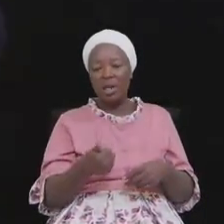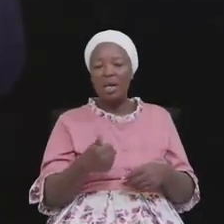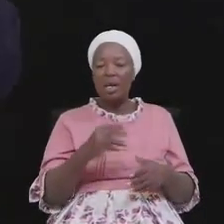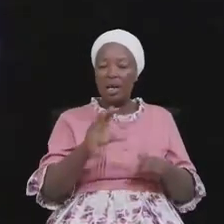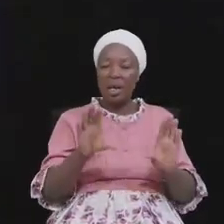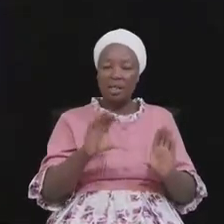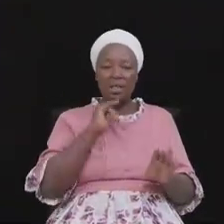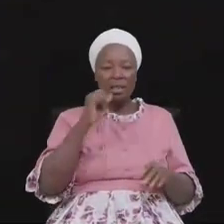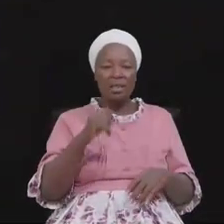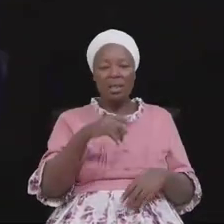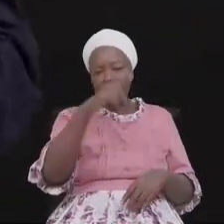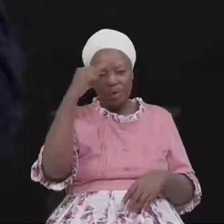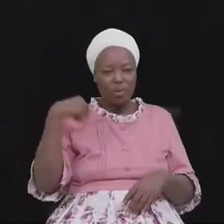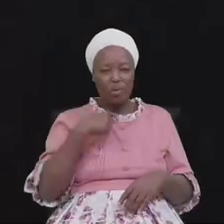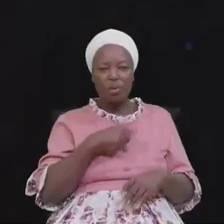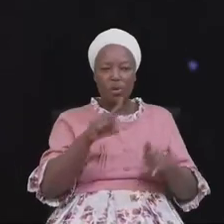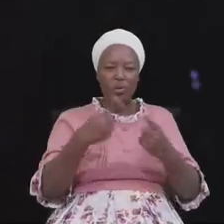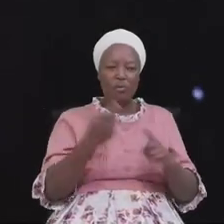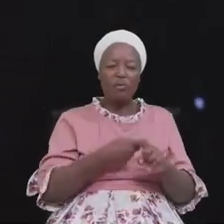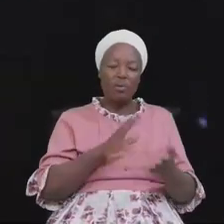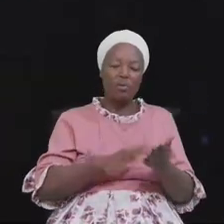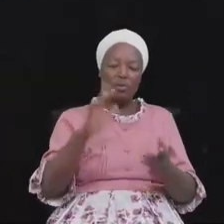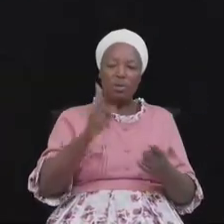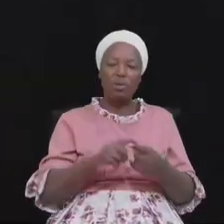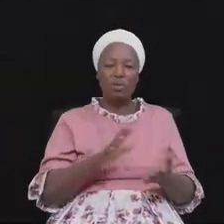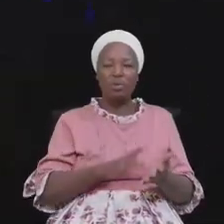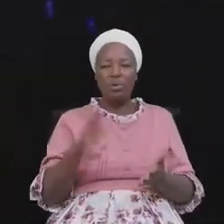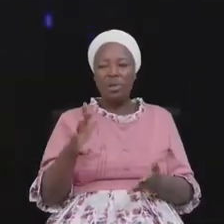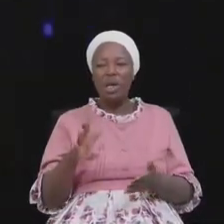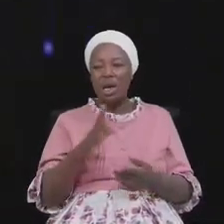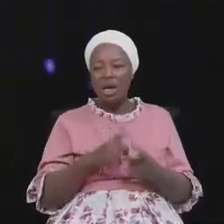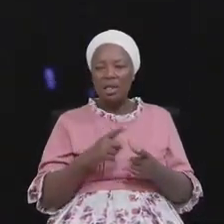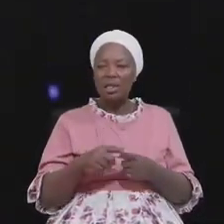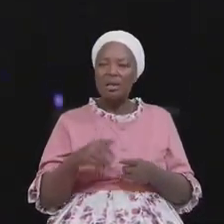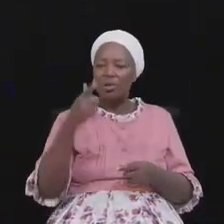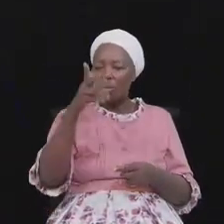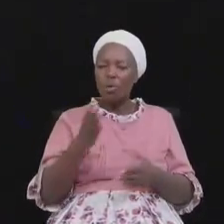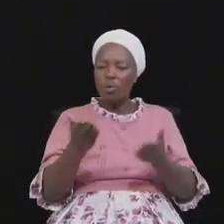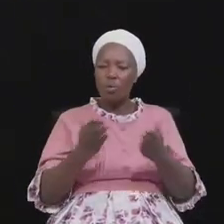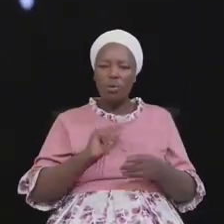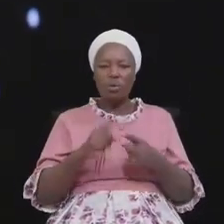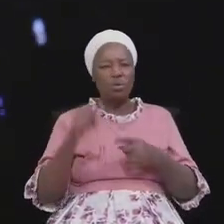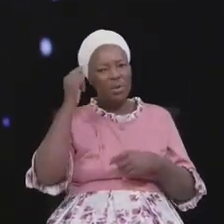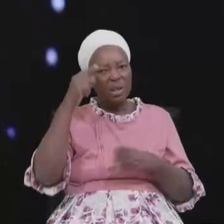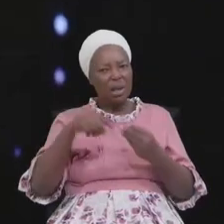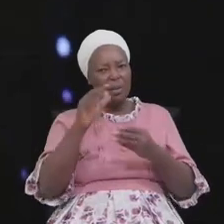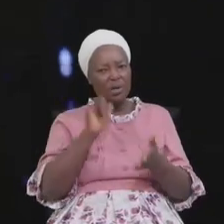classe suivante de gloire en gloire. Il veut que nous pensions à cela par le passé. Et que